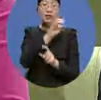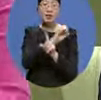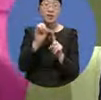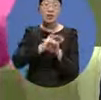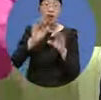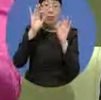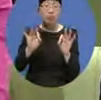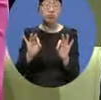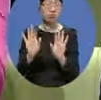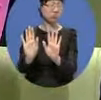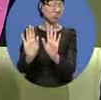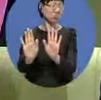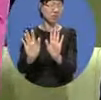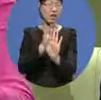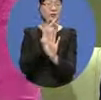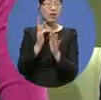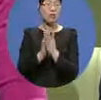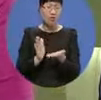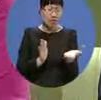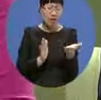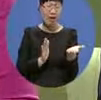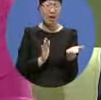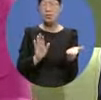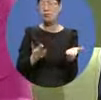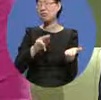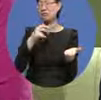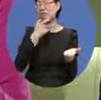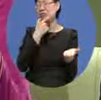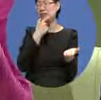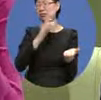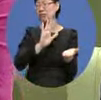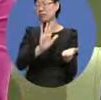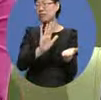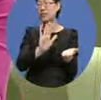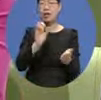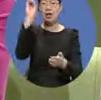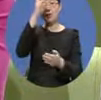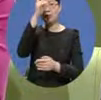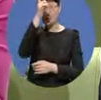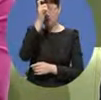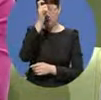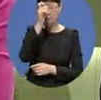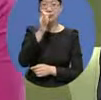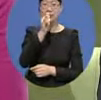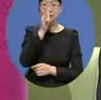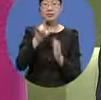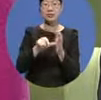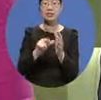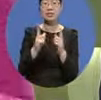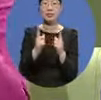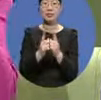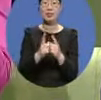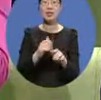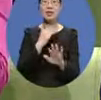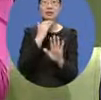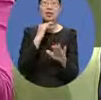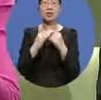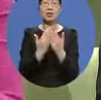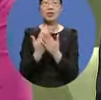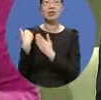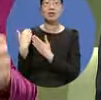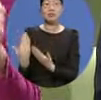보던 것도 안 보려고 하고 영어 책을 들이밀면 아예 오늘은 읽기 싫다 그러고 갑자기 고집을 부리는 그 시기가 와요. 네. 그때는 잠시 모든